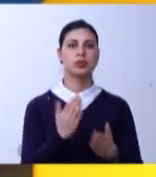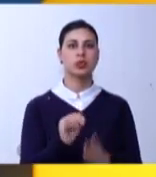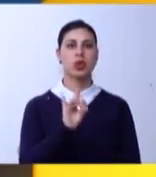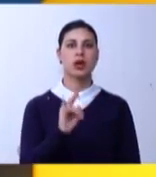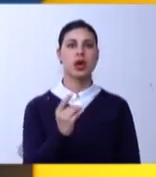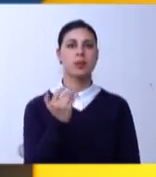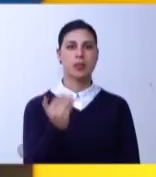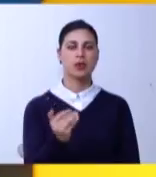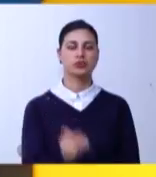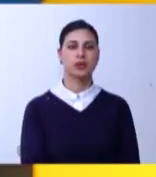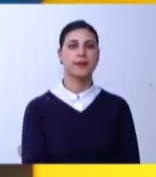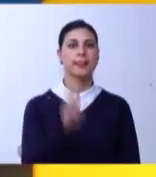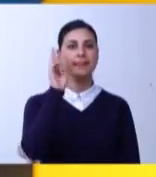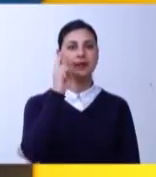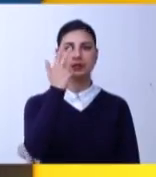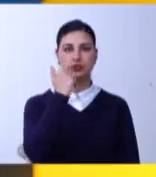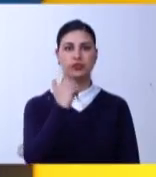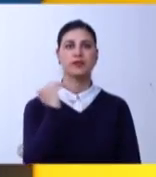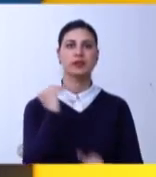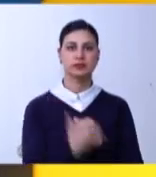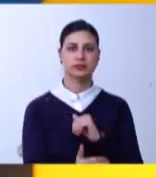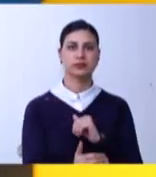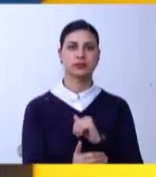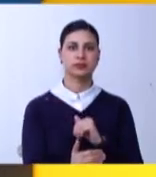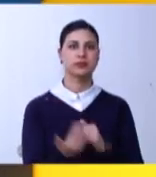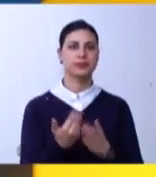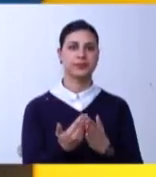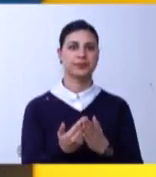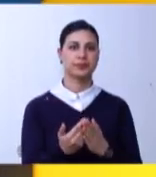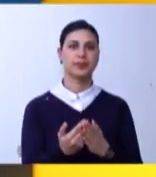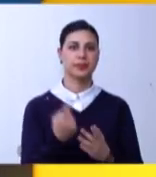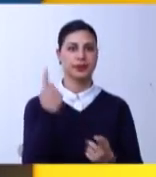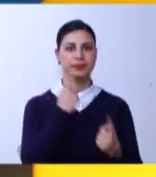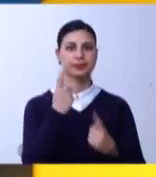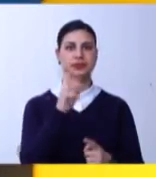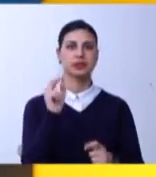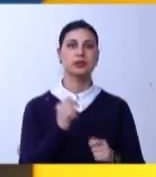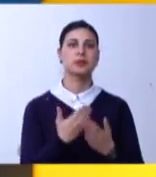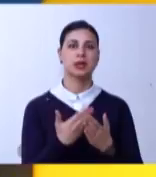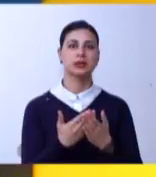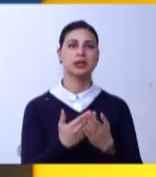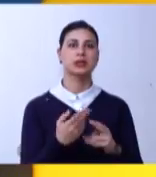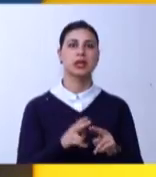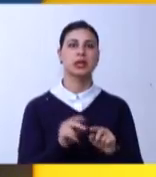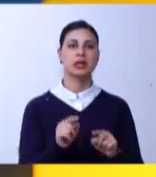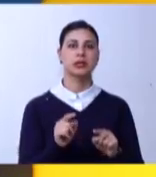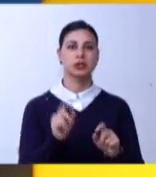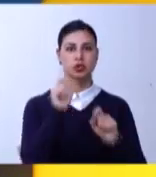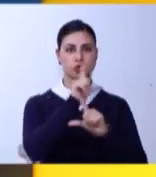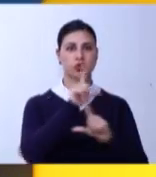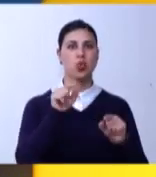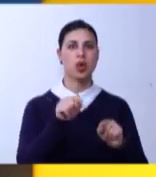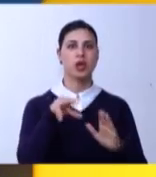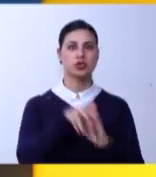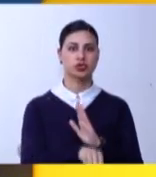არა ბავშვმა ტუალეტის ჩვევა შენიღბოს, ანუ რომ არა აქვს ეს ჩვევა კარგად ჩამოყალიბებული და მაგალითად ეს სასწავლო